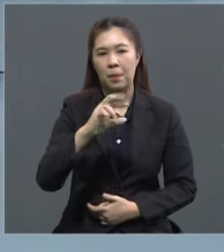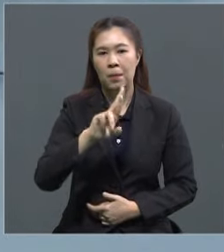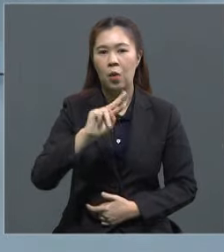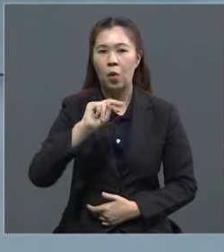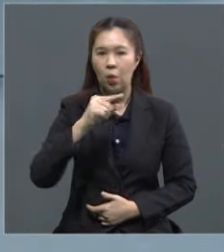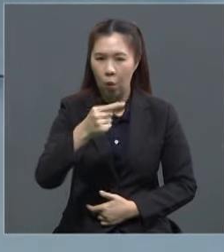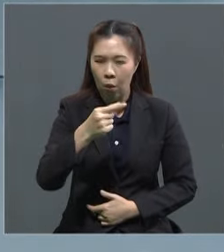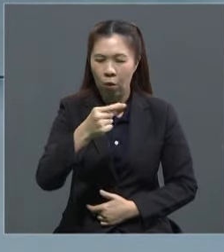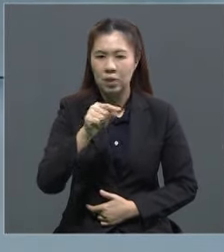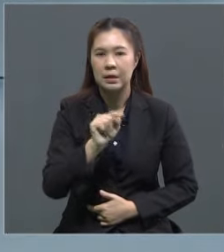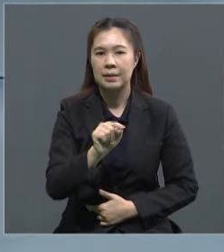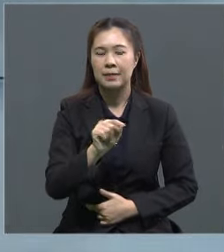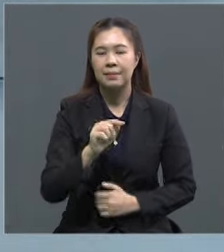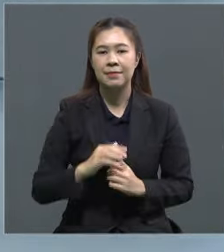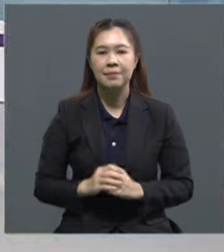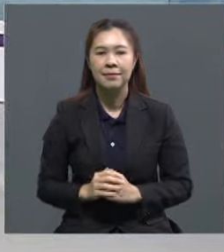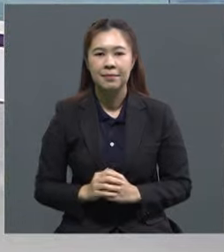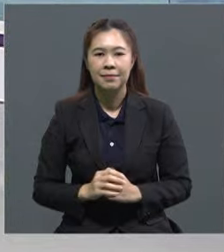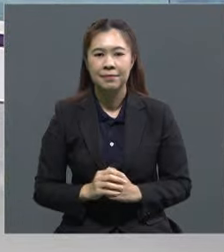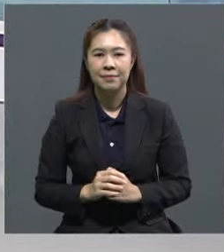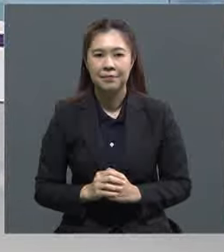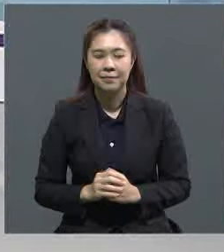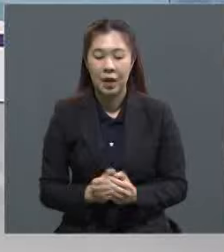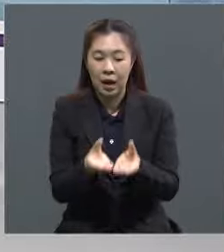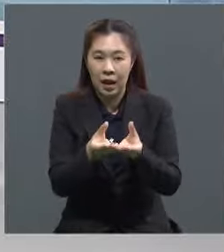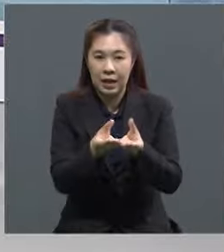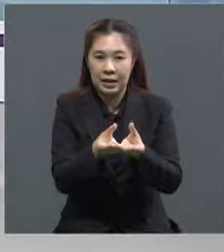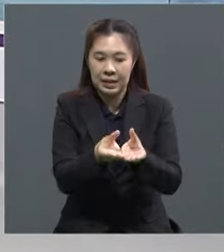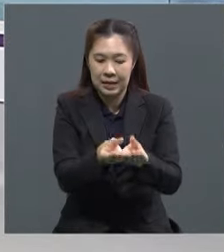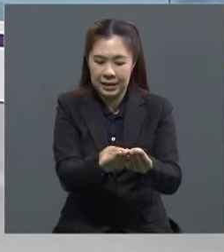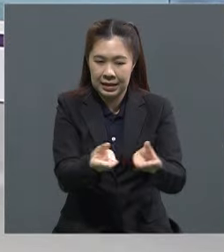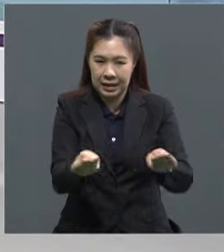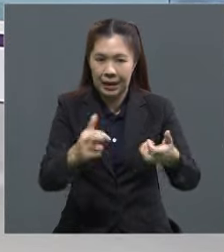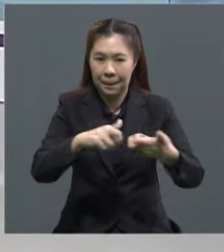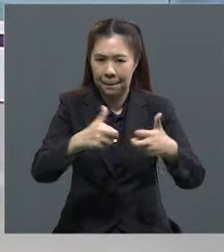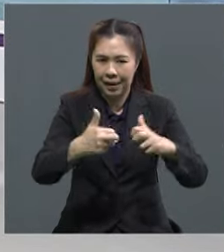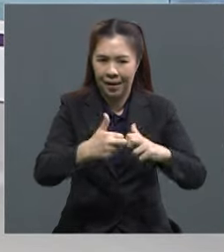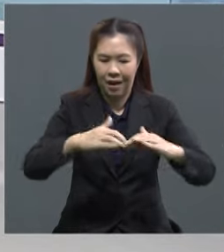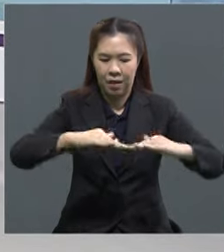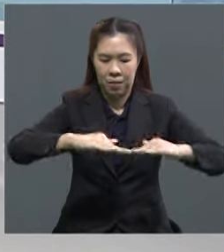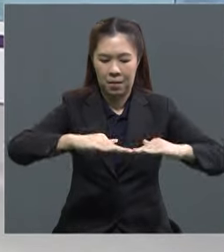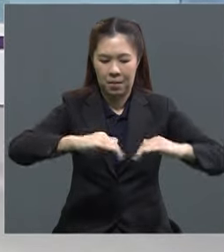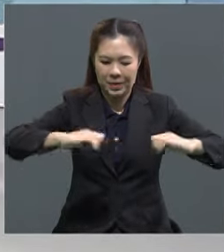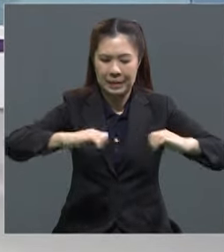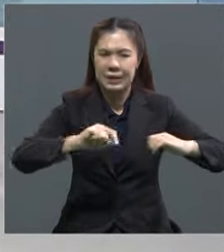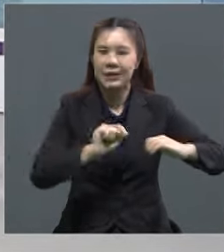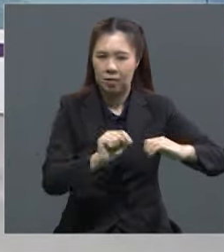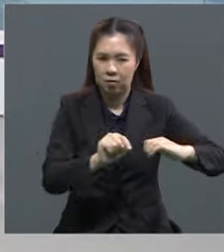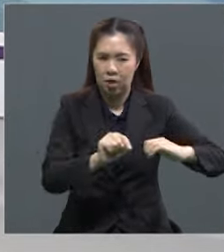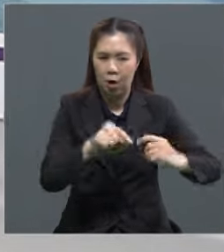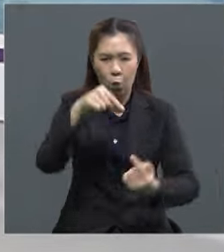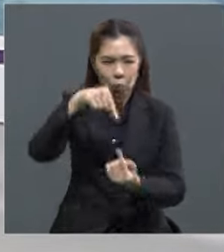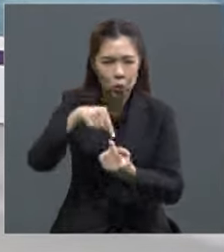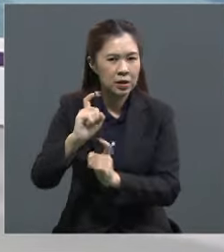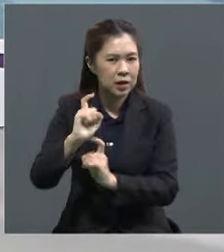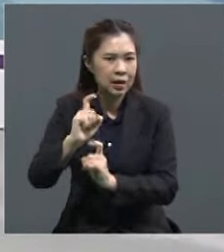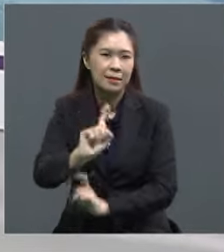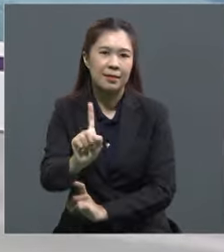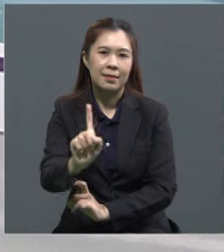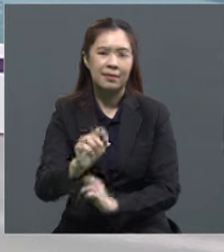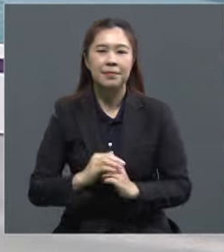สุโขทัยอย่างจุดที่คันดินมันชำรุดมันเสียหายจุดไหนถือว่าณขณะนี้สถานการณ์น่าเป็นห่วงที่สุดครับก็